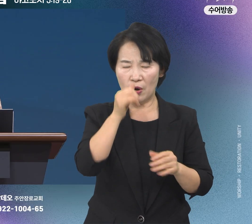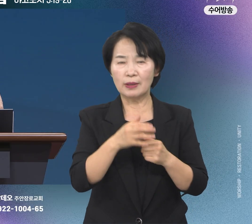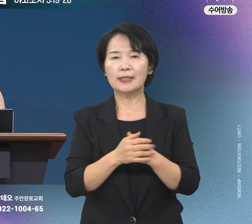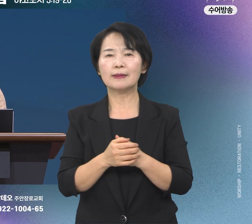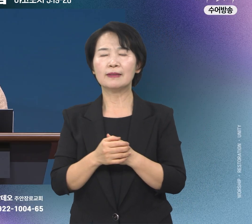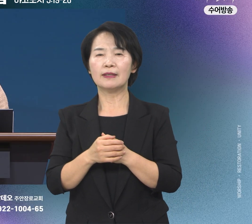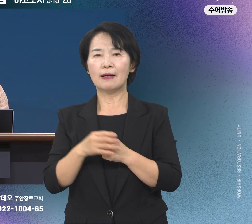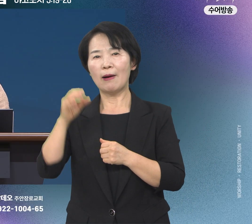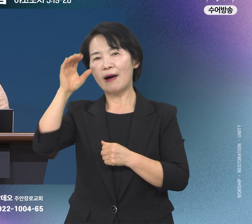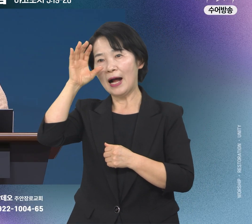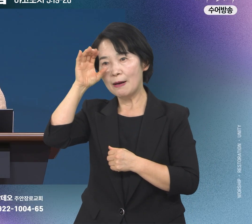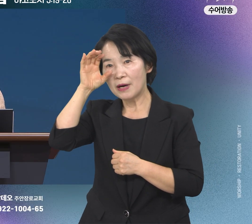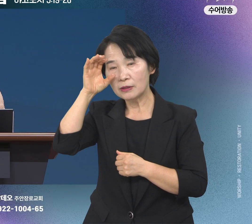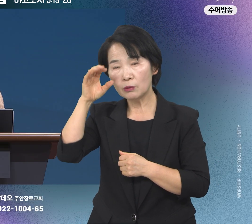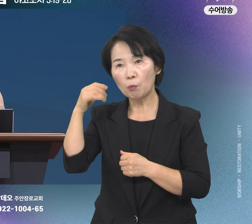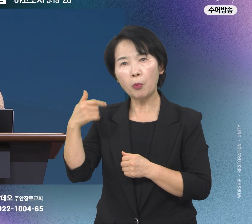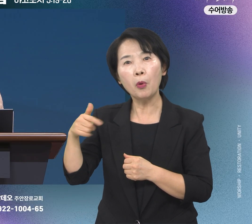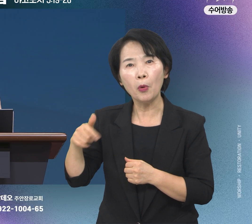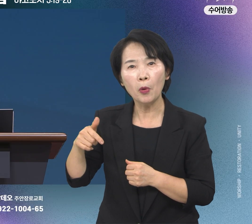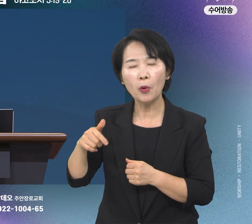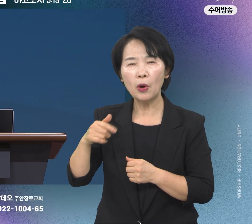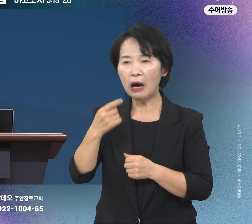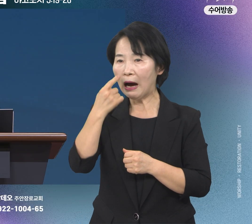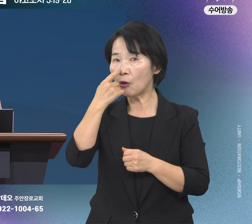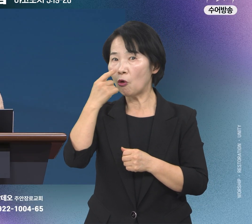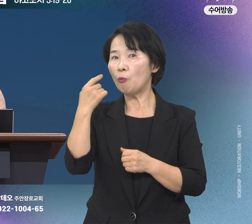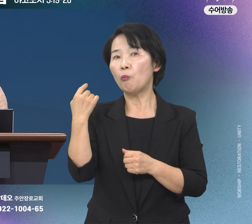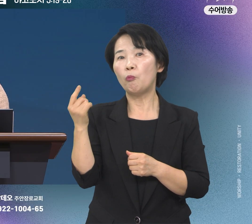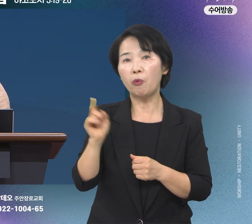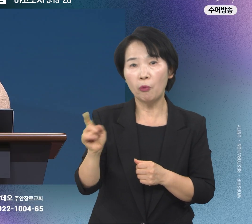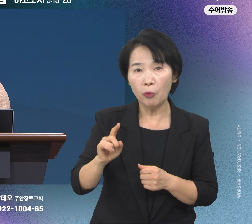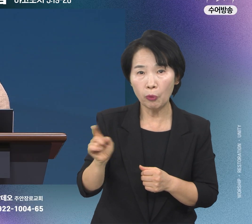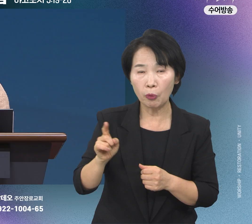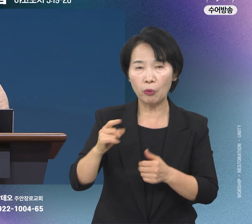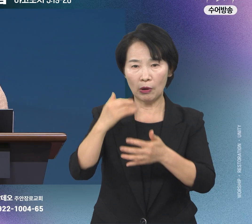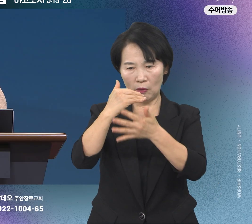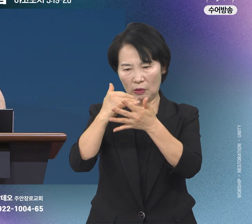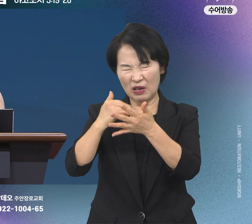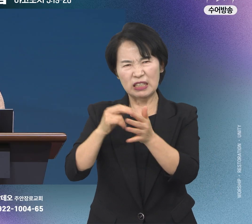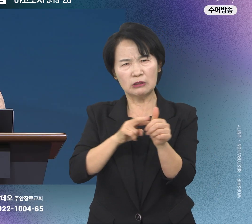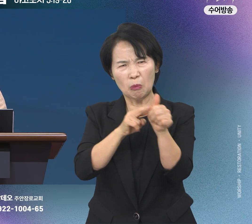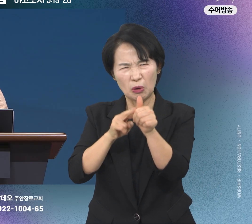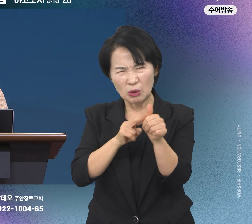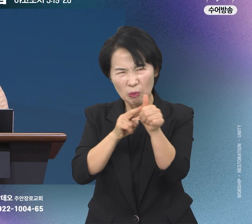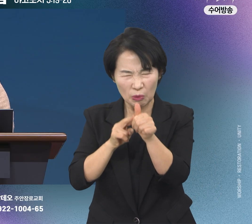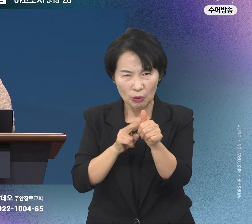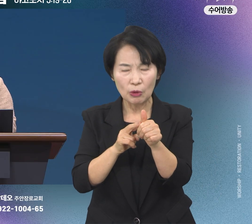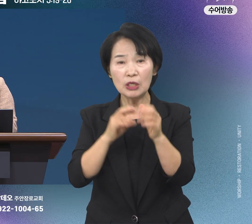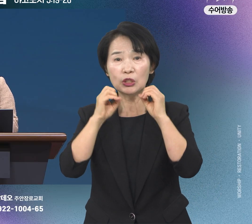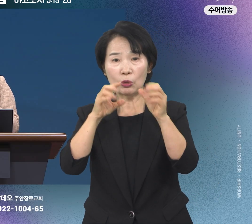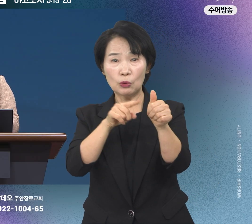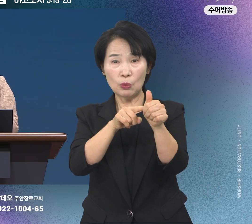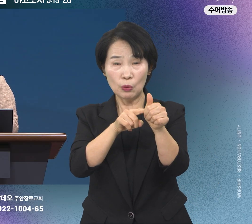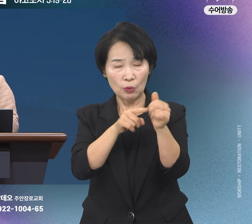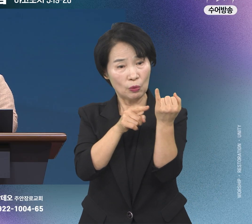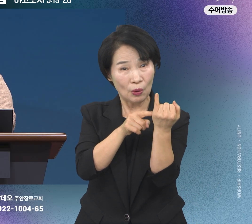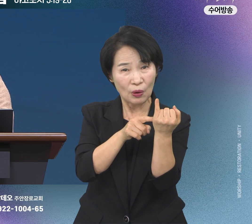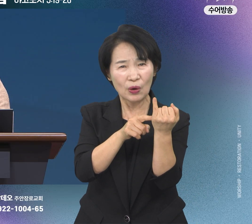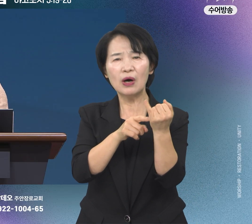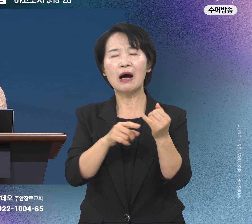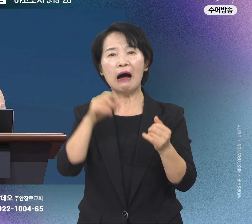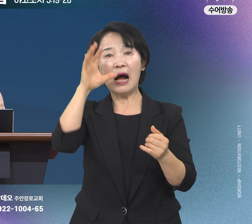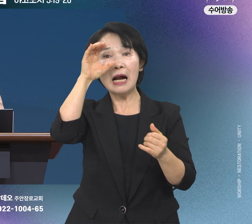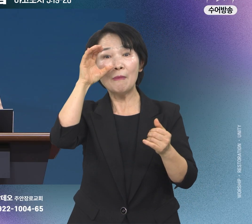어디서 아르바이트를 하는지, 어떤 학원을 다니는지 압니다. 신천지에서는 이 전도 대상자가 아르바이트를 끝나고 몇